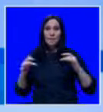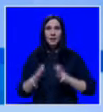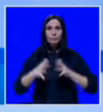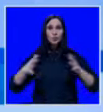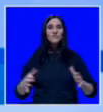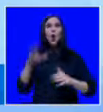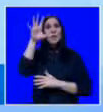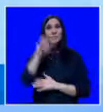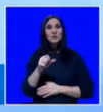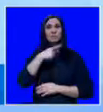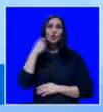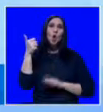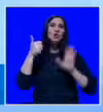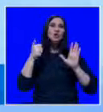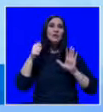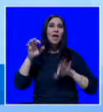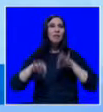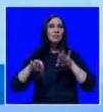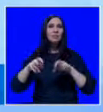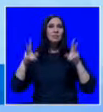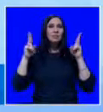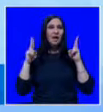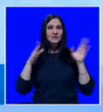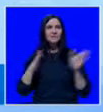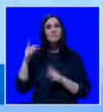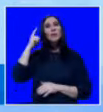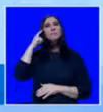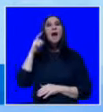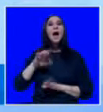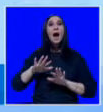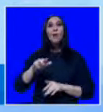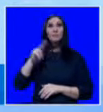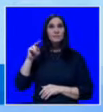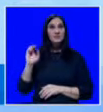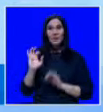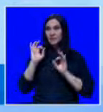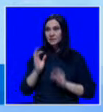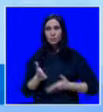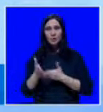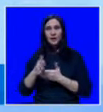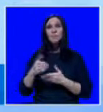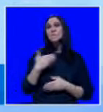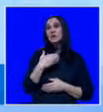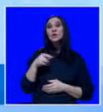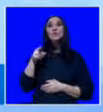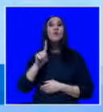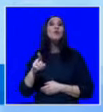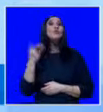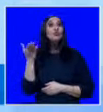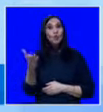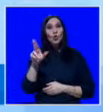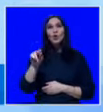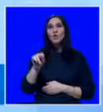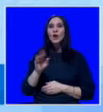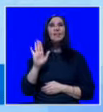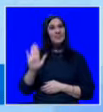от 160 гласа? Смятам, че ако ДПС наистина стоят зад Пеевски и това, което той говори, е всъщност тяхна